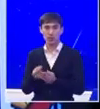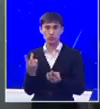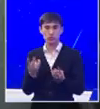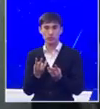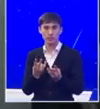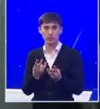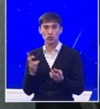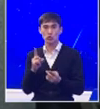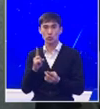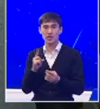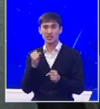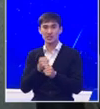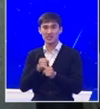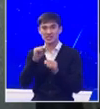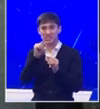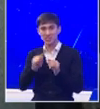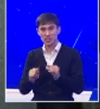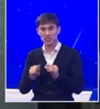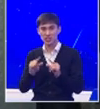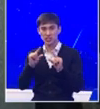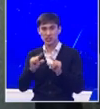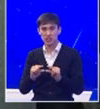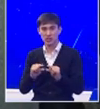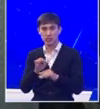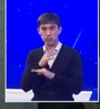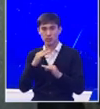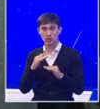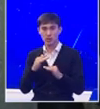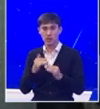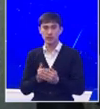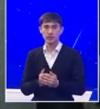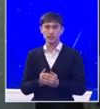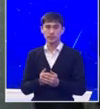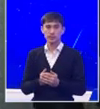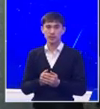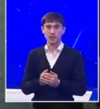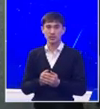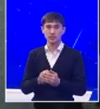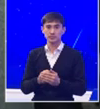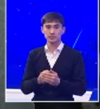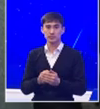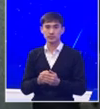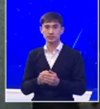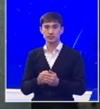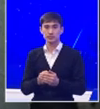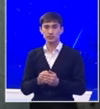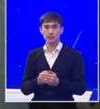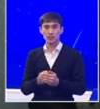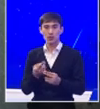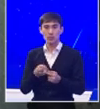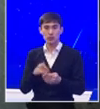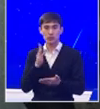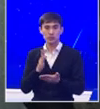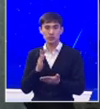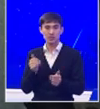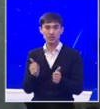на Ахтасе снижение, то есть воды надо много, там гидрогеология нам не очень поможет, ну, со скважин столько не набрать. Вот, поэтому здесь